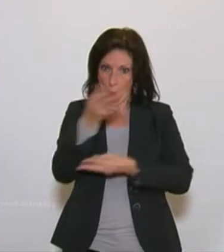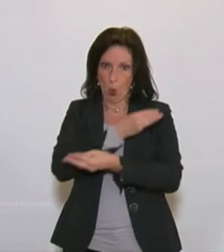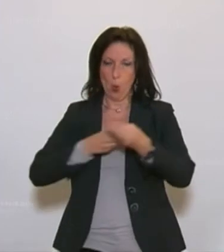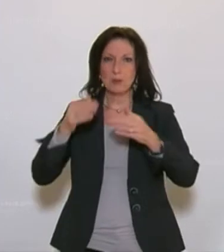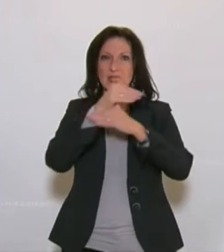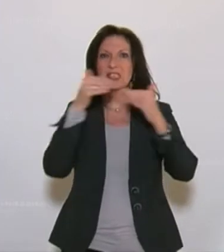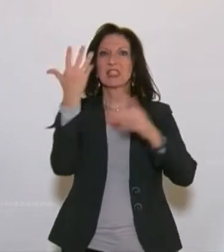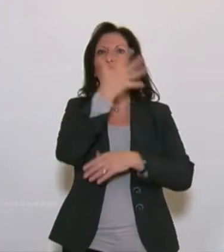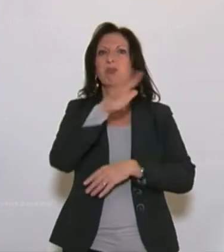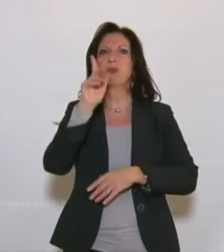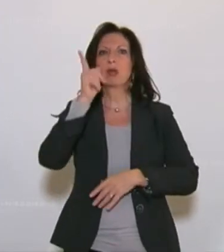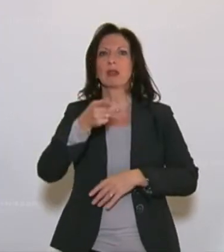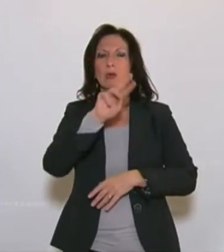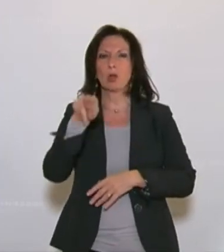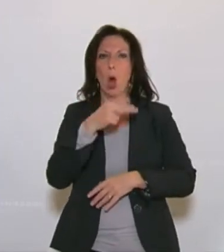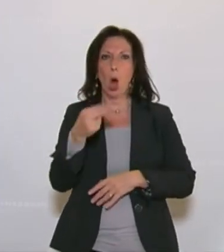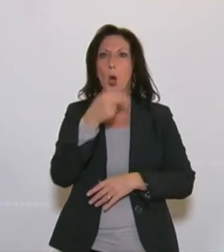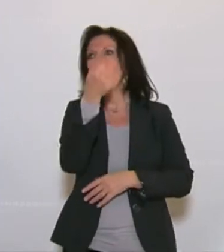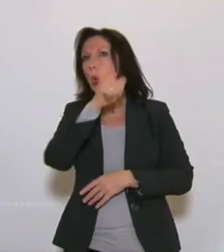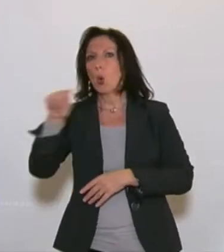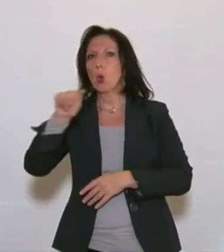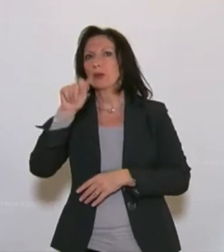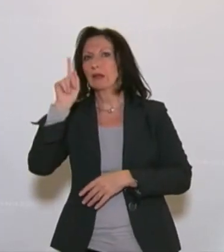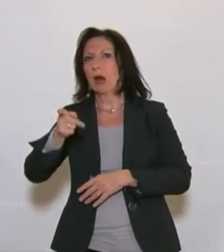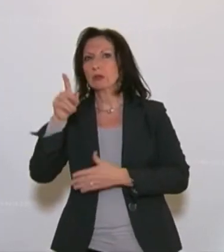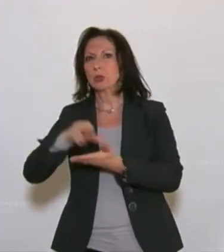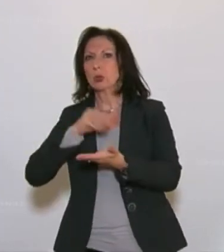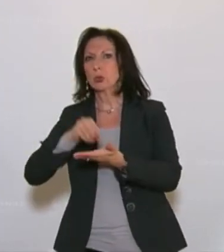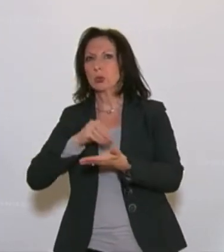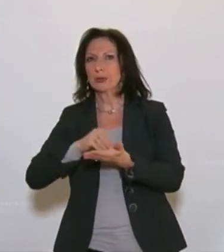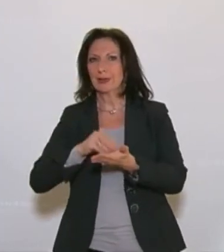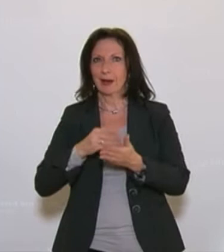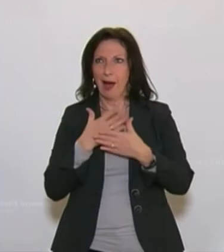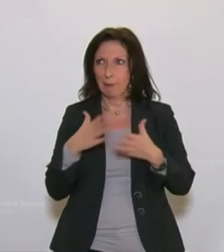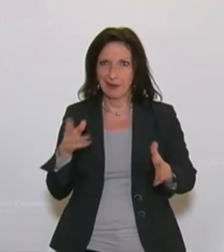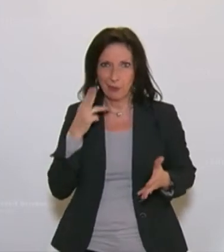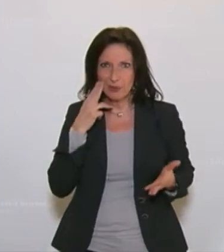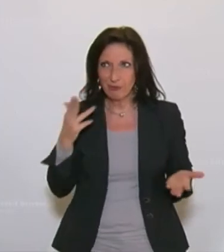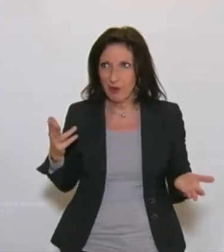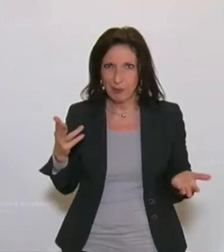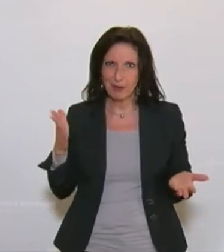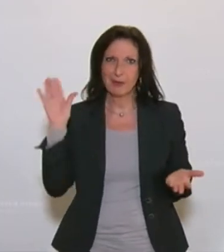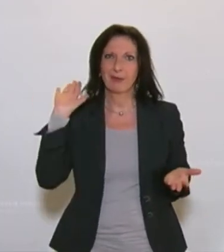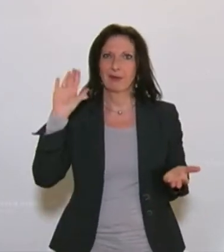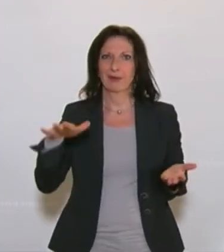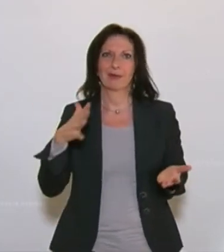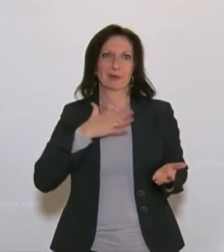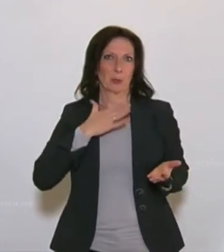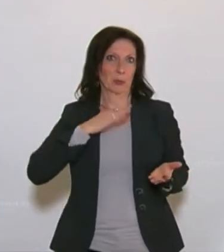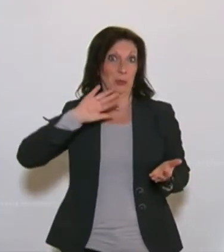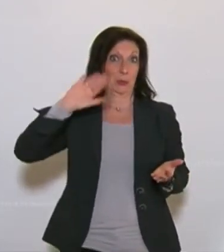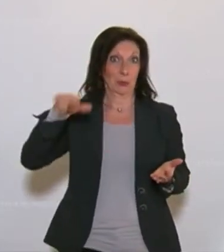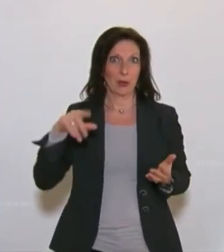500.000 Euro eingezogen und 100.000 User. Das bezieht sich natürlich nicht auf die Großen, weil die Großen sind sowieso gefangen, sondern man bezieht